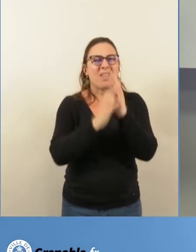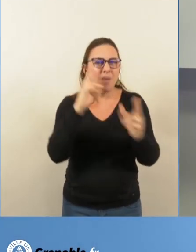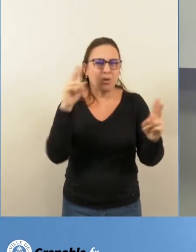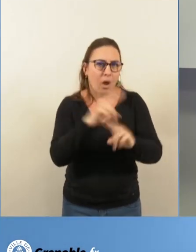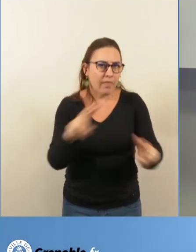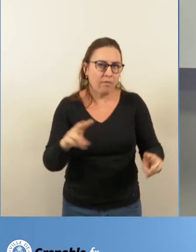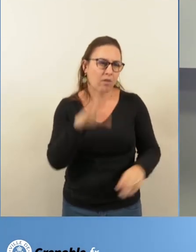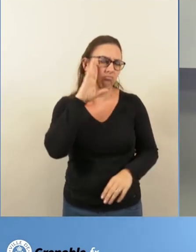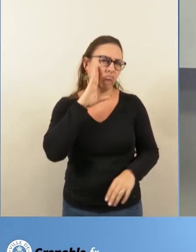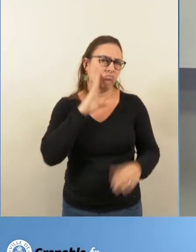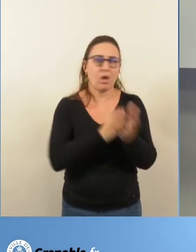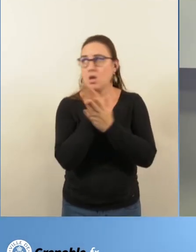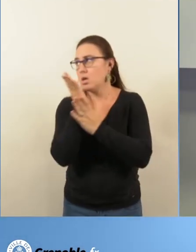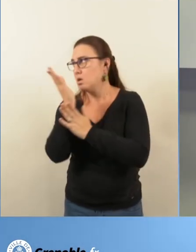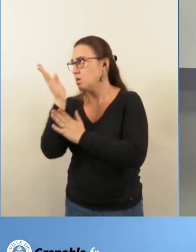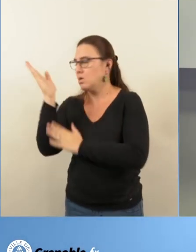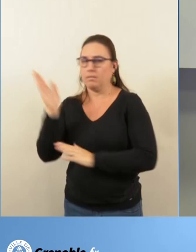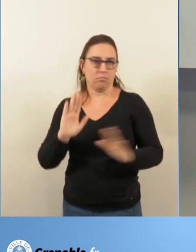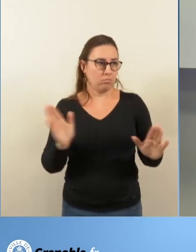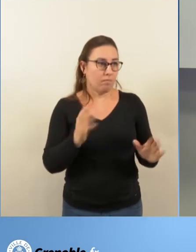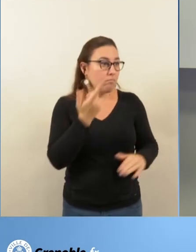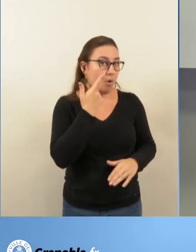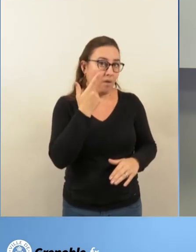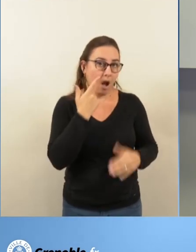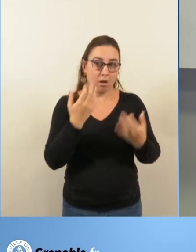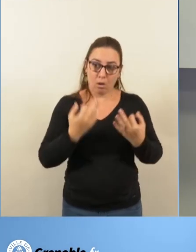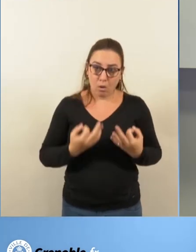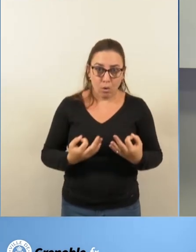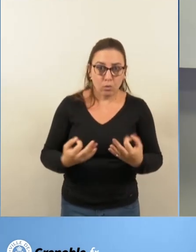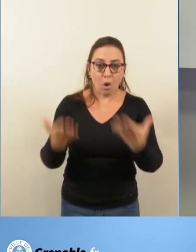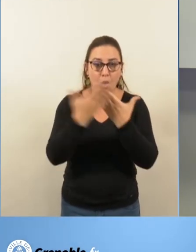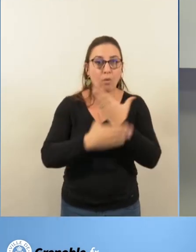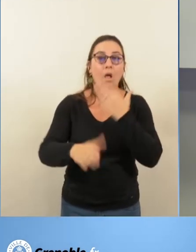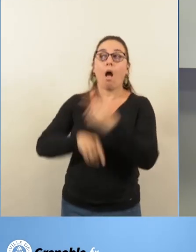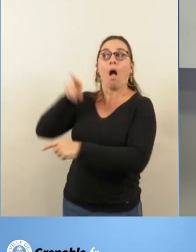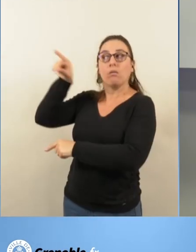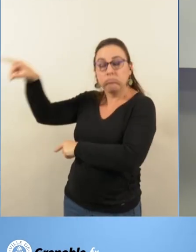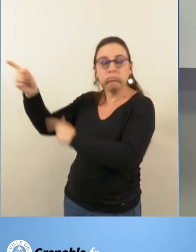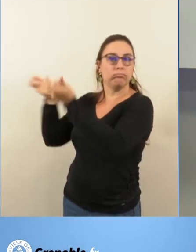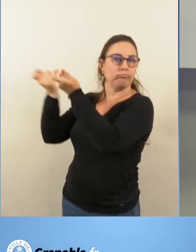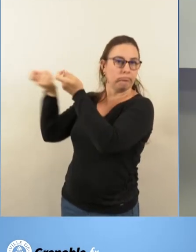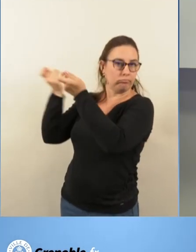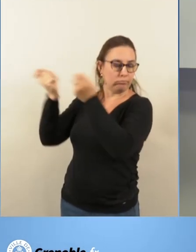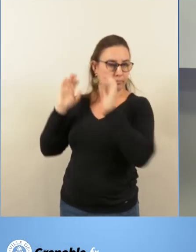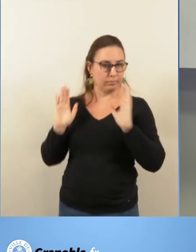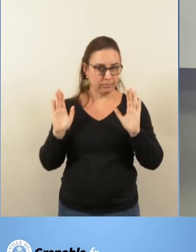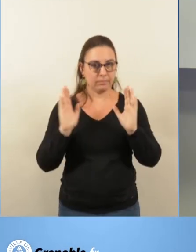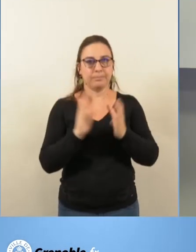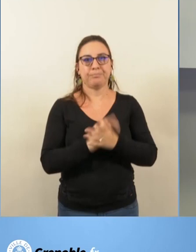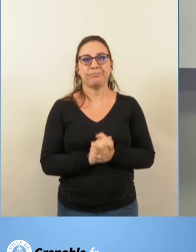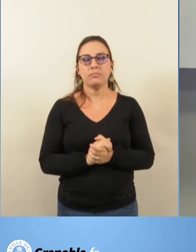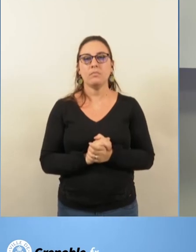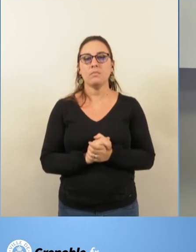s'il vous plaît ça prendra de l'autre côté de du Conseil